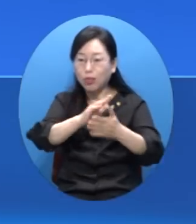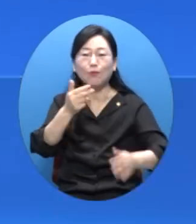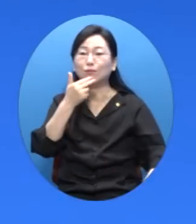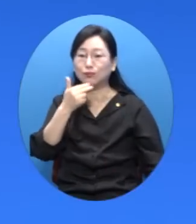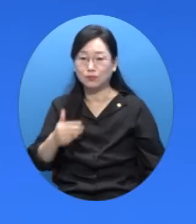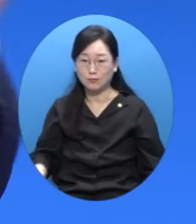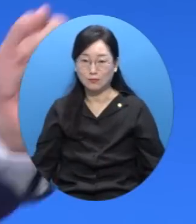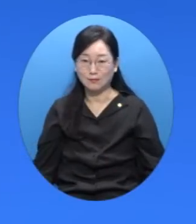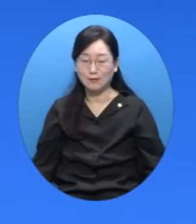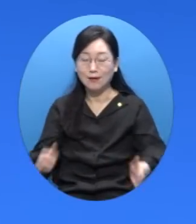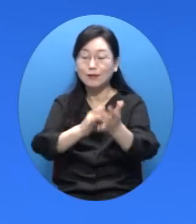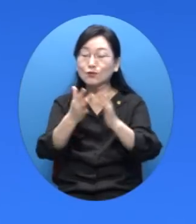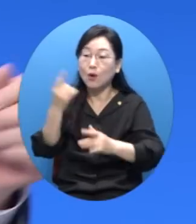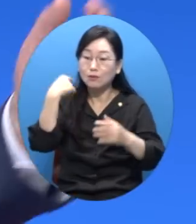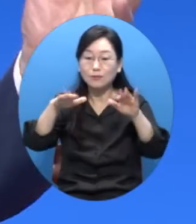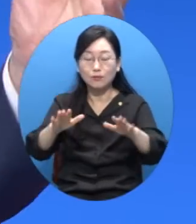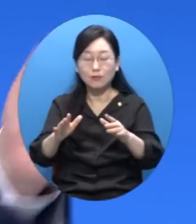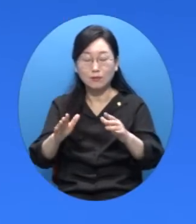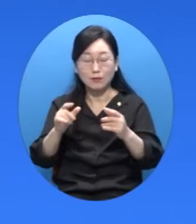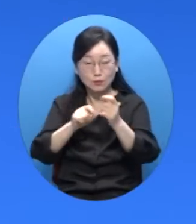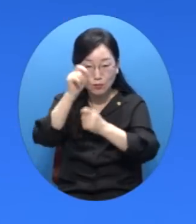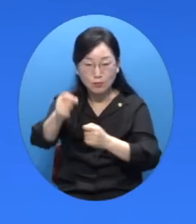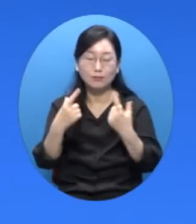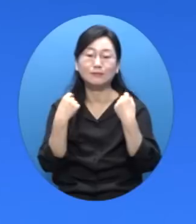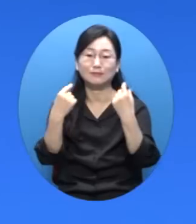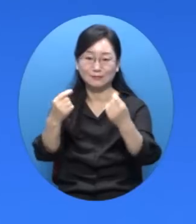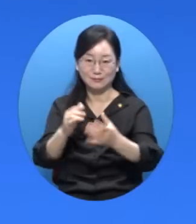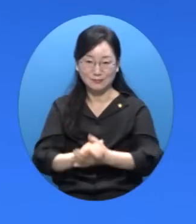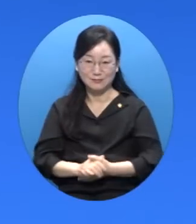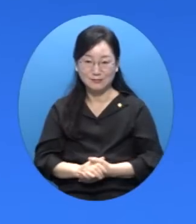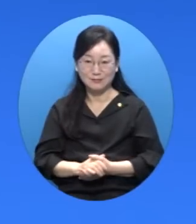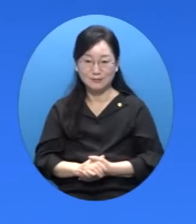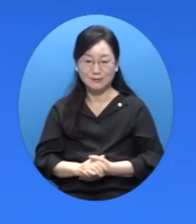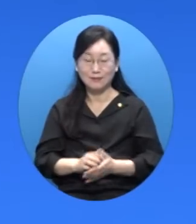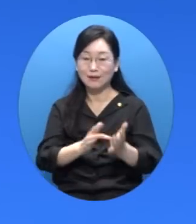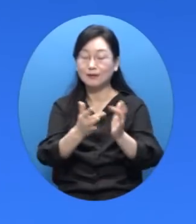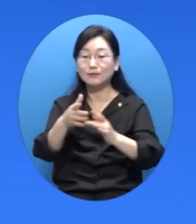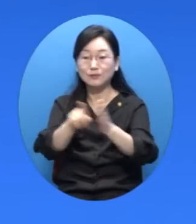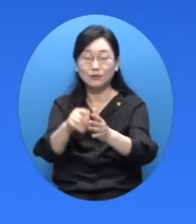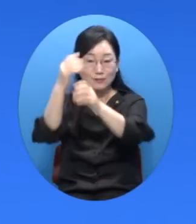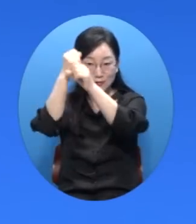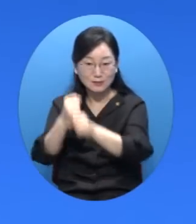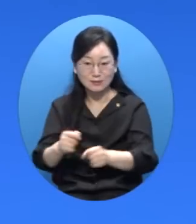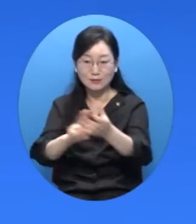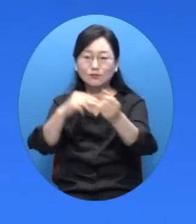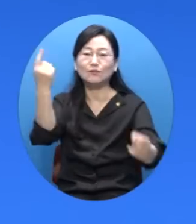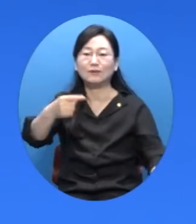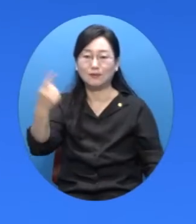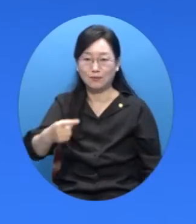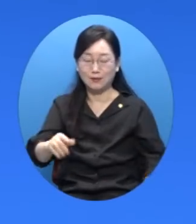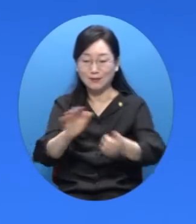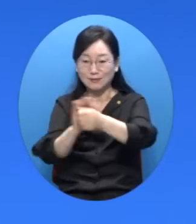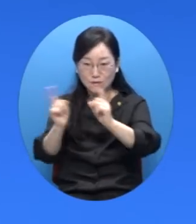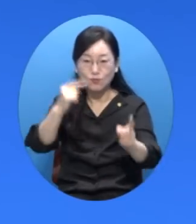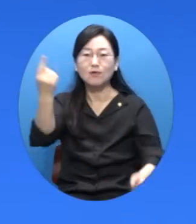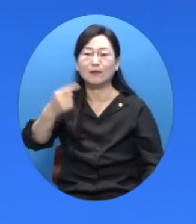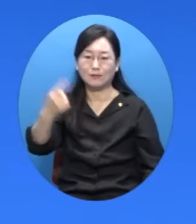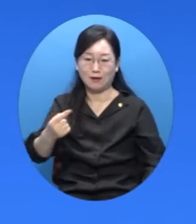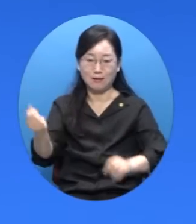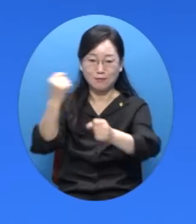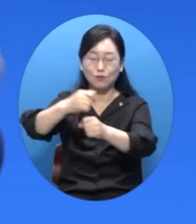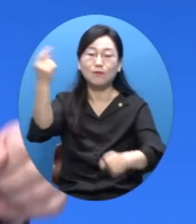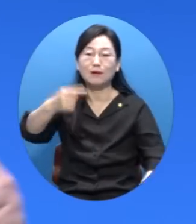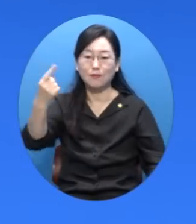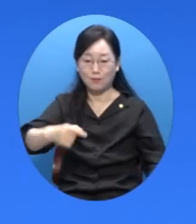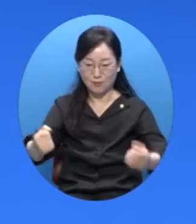없습니다. 예수님은 어제나 오리라 영원토록 동일하신 것입니다. 예수를 믿고 의존할 때 기적이 임합니다. 치료가 임합니다. 회복이